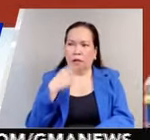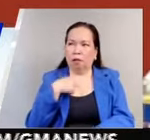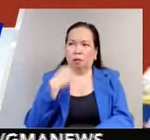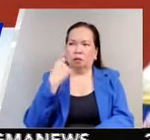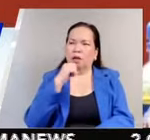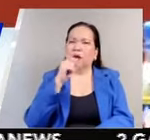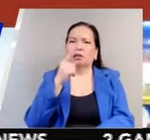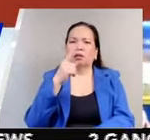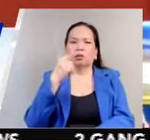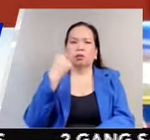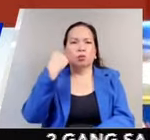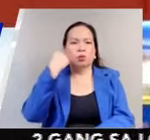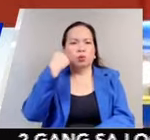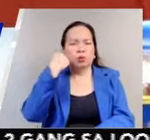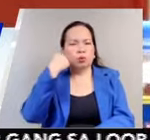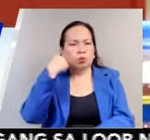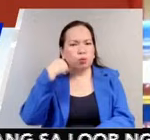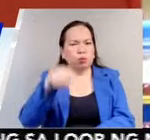demokrasya.